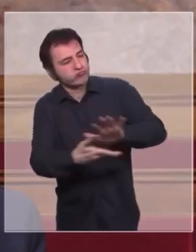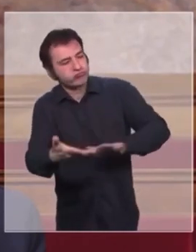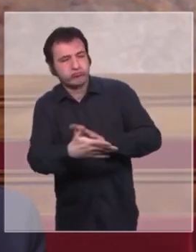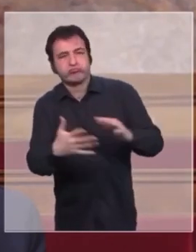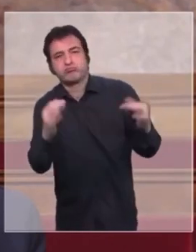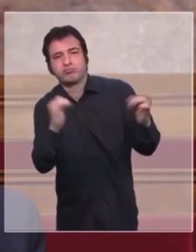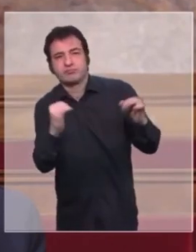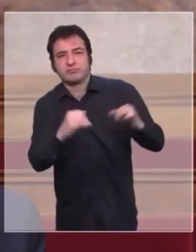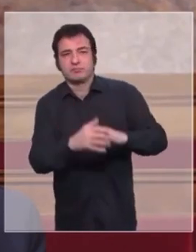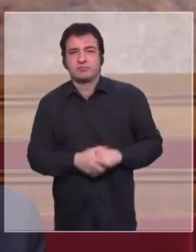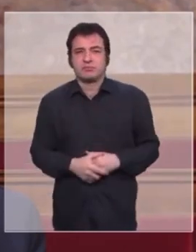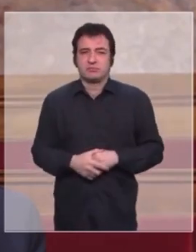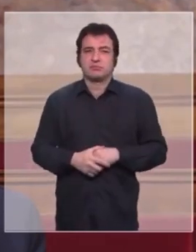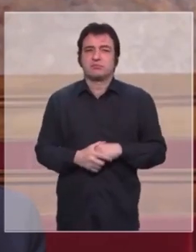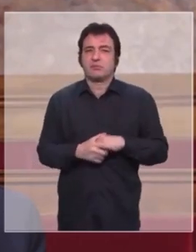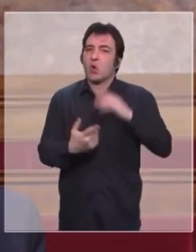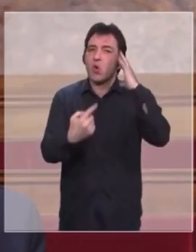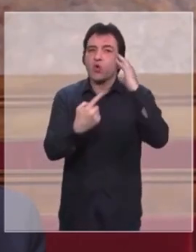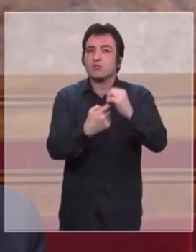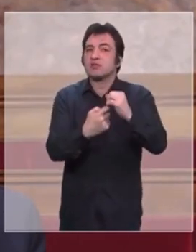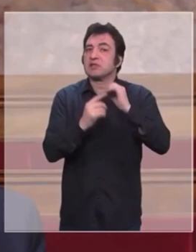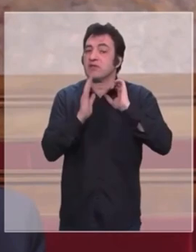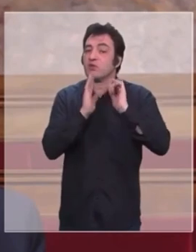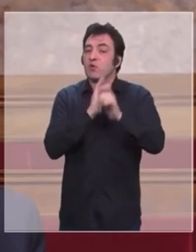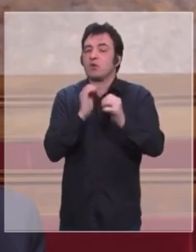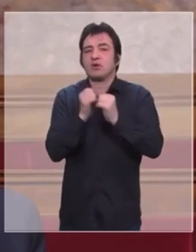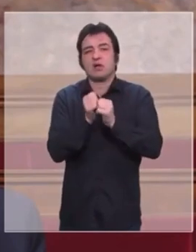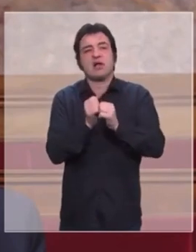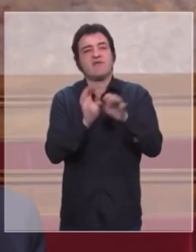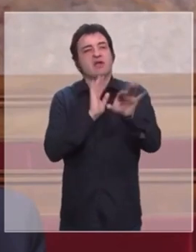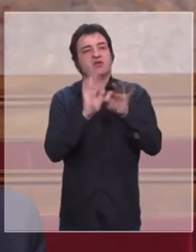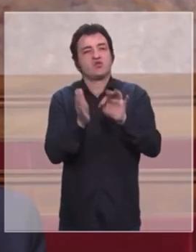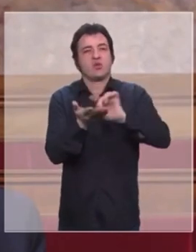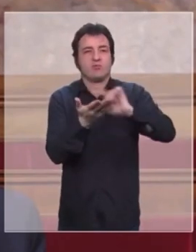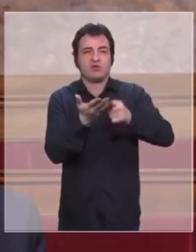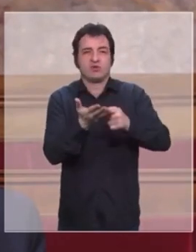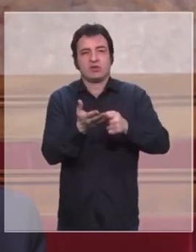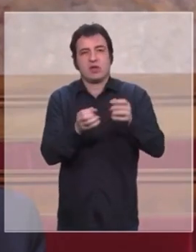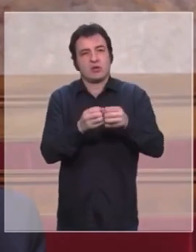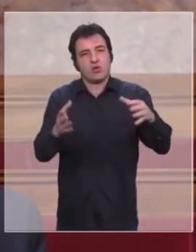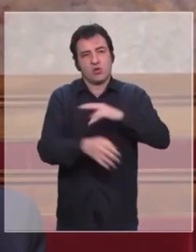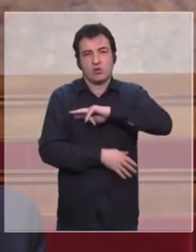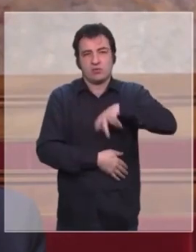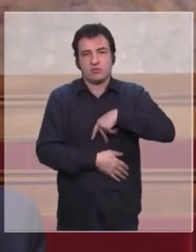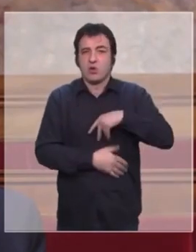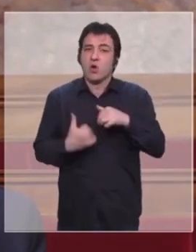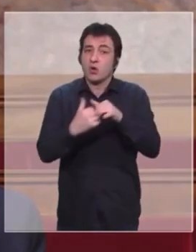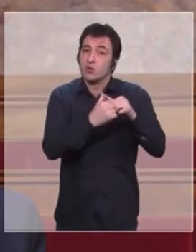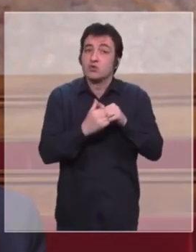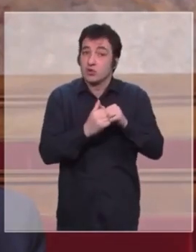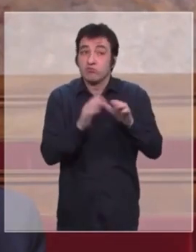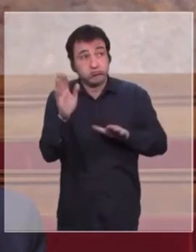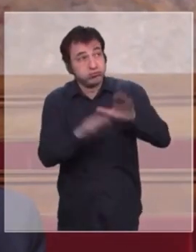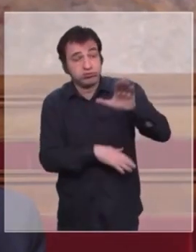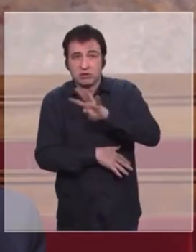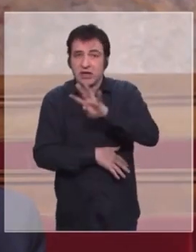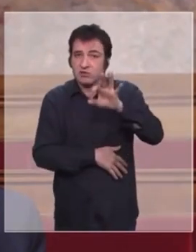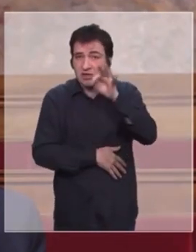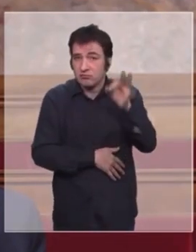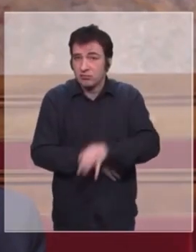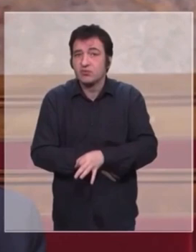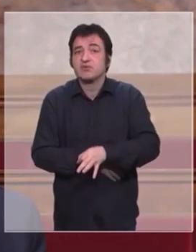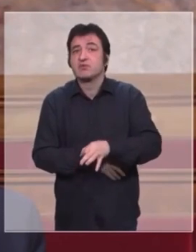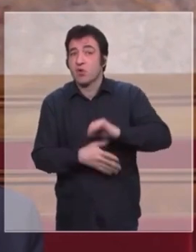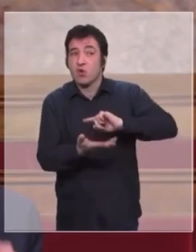les choix budgétaires de notre majorité. Nous avons déjà, ensemble, fait progresser de 44% les crédits de la justice